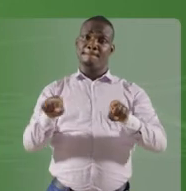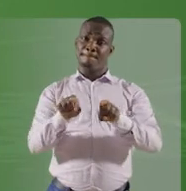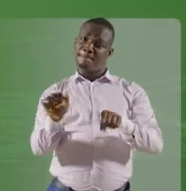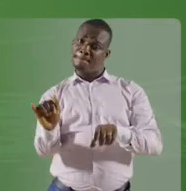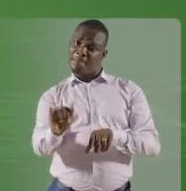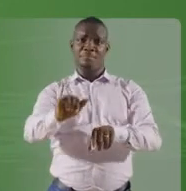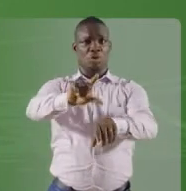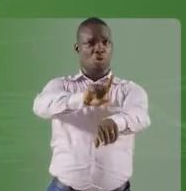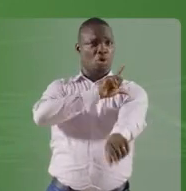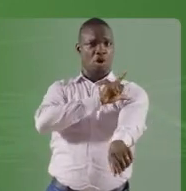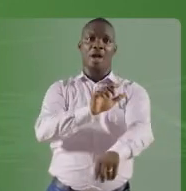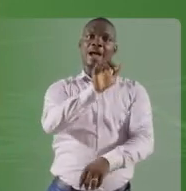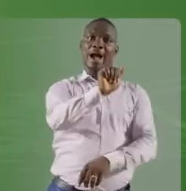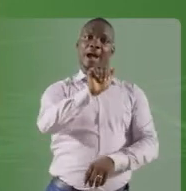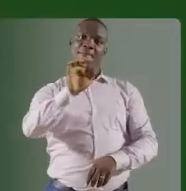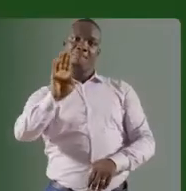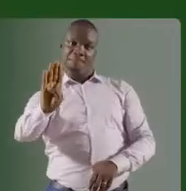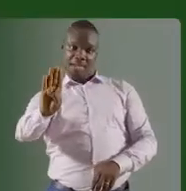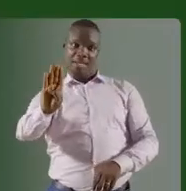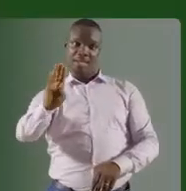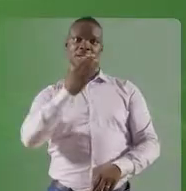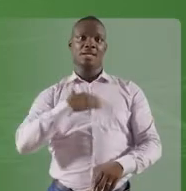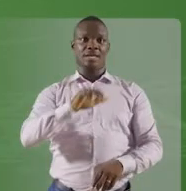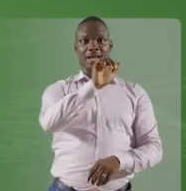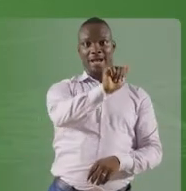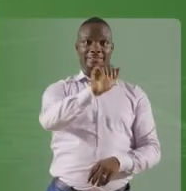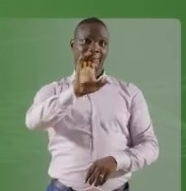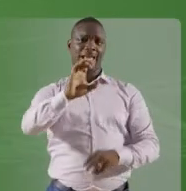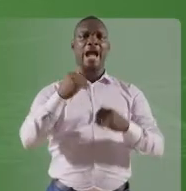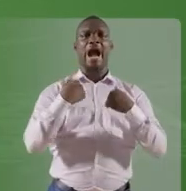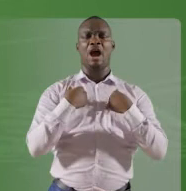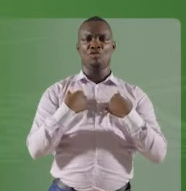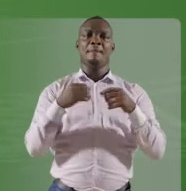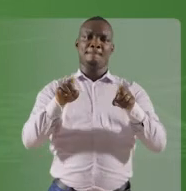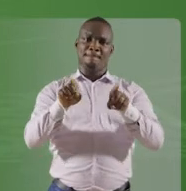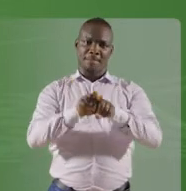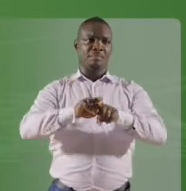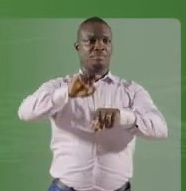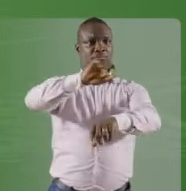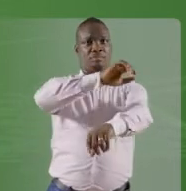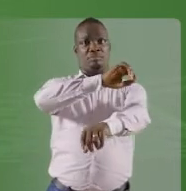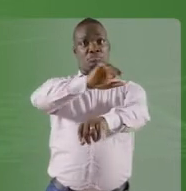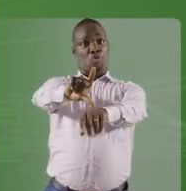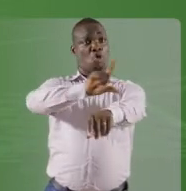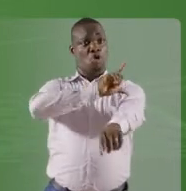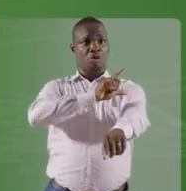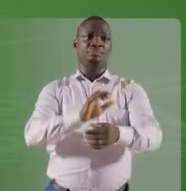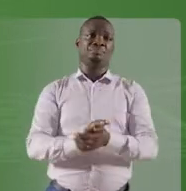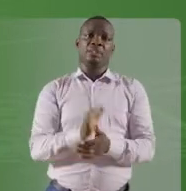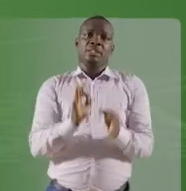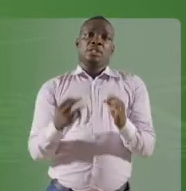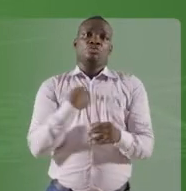AB et AC ont la même longueur. Si nous appelons alpha la